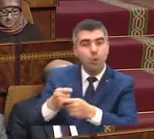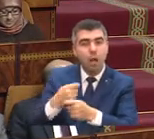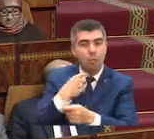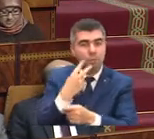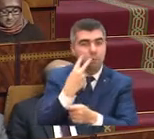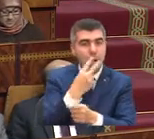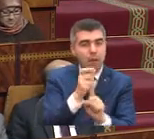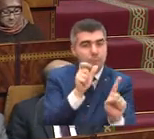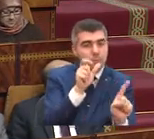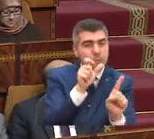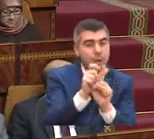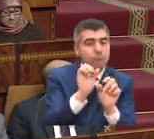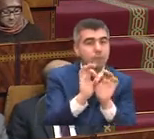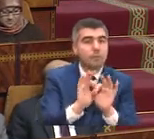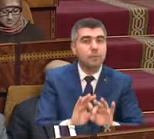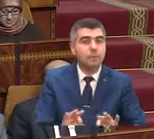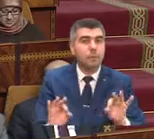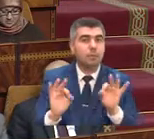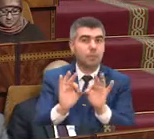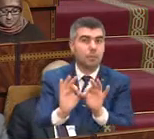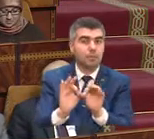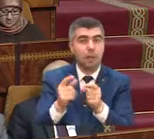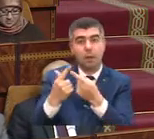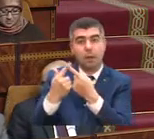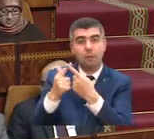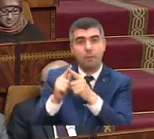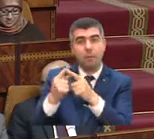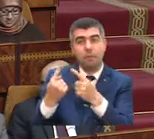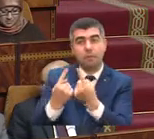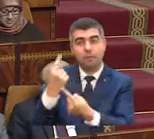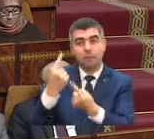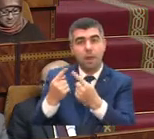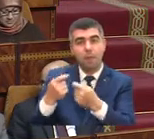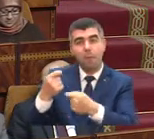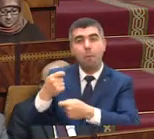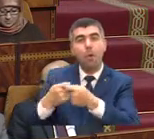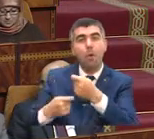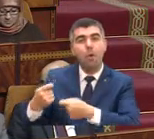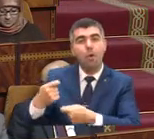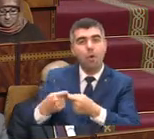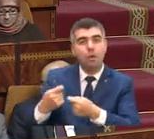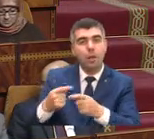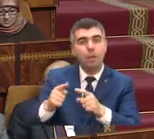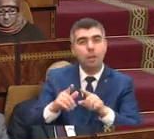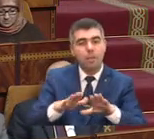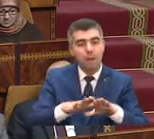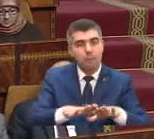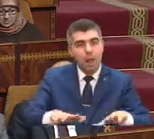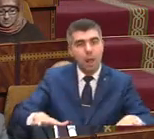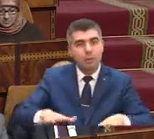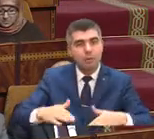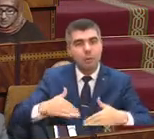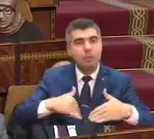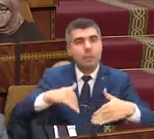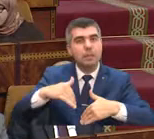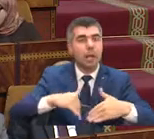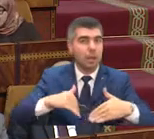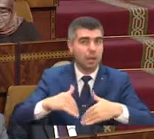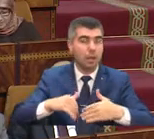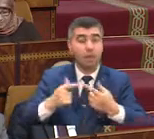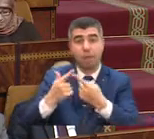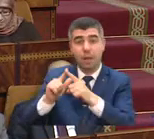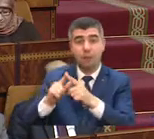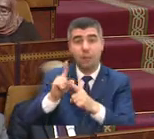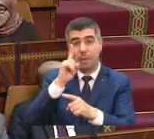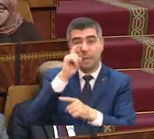القيصرية بمدينة الفنيدق. هناك الإكراه ديال باع الجاهلين اللي كنعتبروهم حتى هما جزء منا كمواطنين واللي كيعيشوا إكراهات جمة.